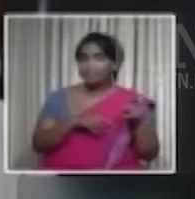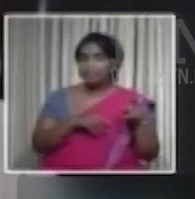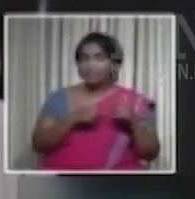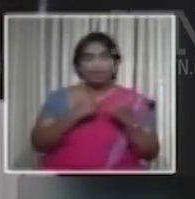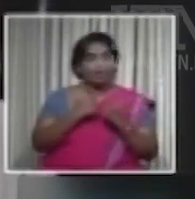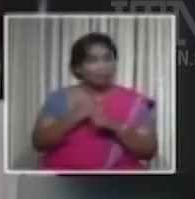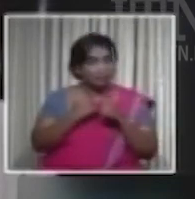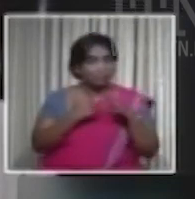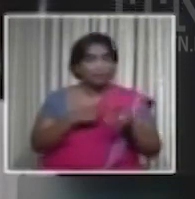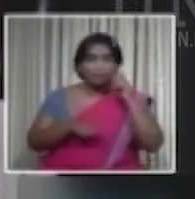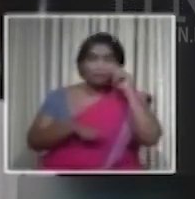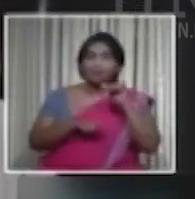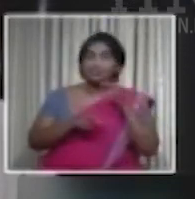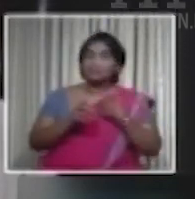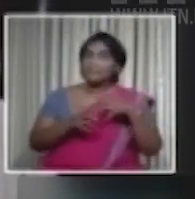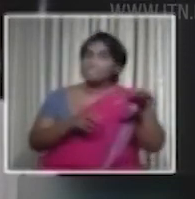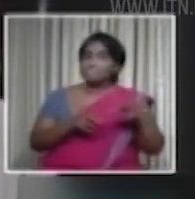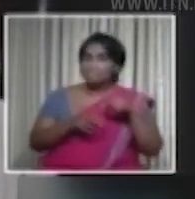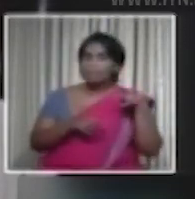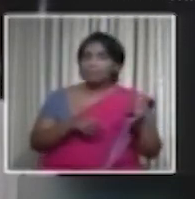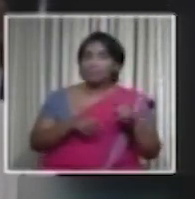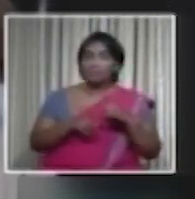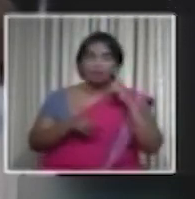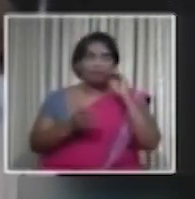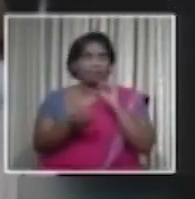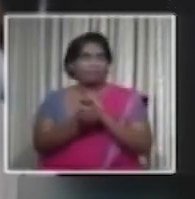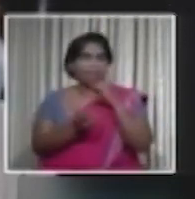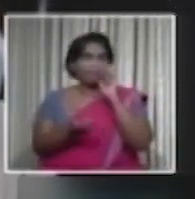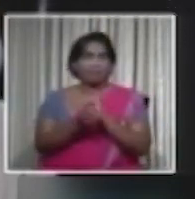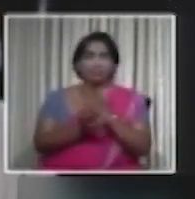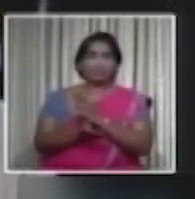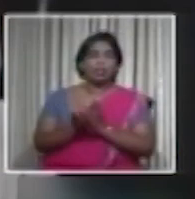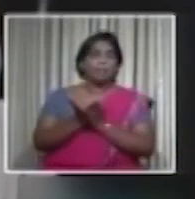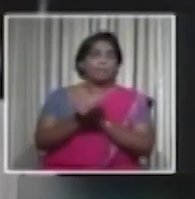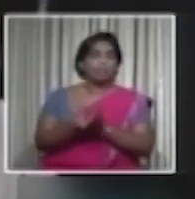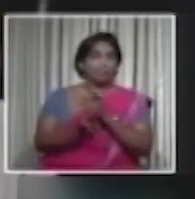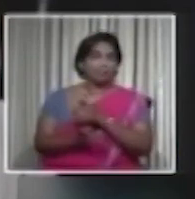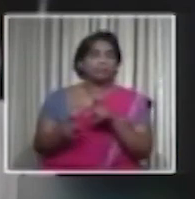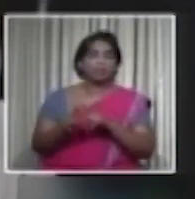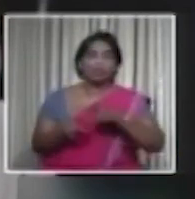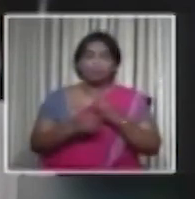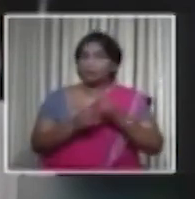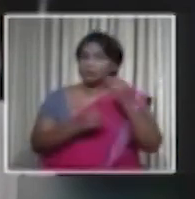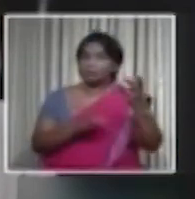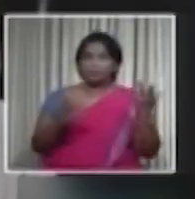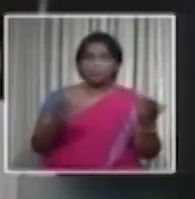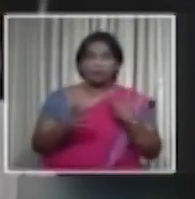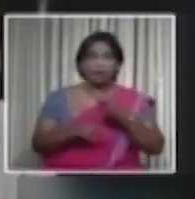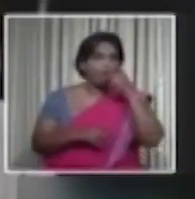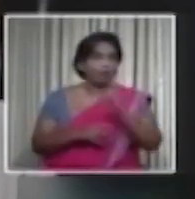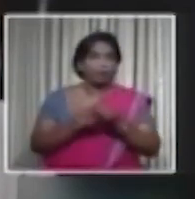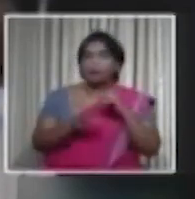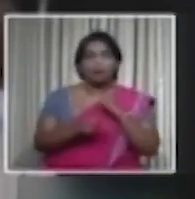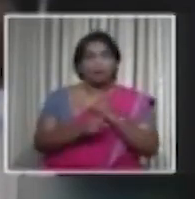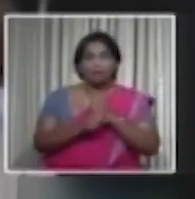අදලා ඒ ජනතාව සමහර අය පාවිච්චි කරද්දී තමයි අනාරක්ෂිත ලෙස මේ පාරුවේ සඳ අවසර ලබා දීලා තින්නේ. අපි අවසර ලබා දෙන්න